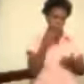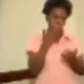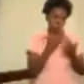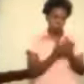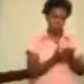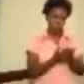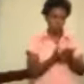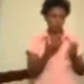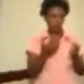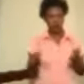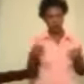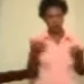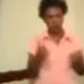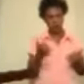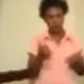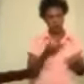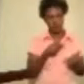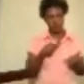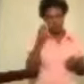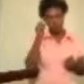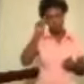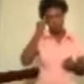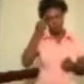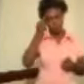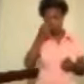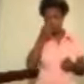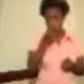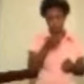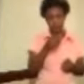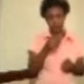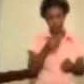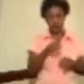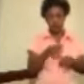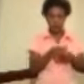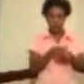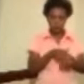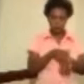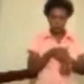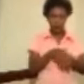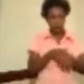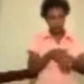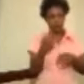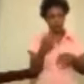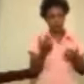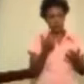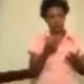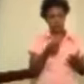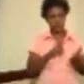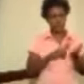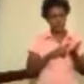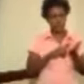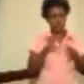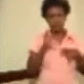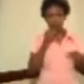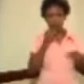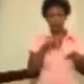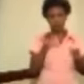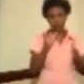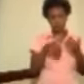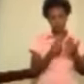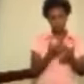Cependant, nous réaliser et on que gon certaine lenteur et gon certain des autres dans gens bagaille